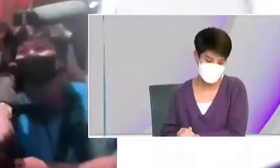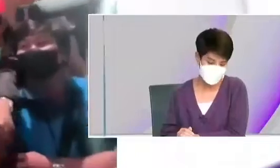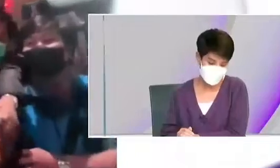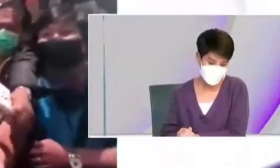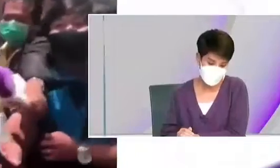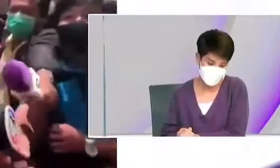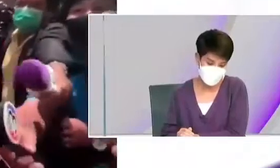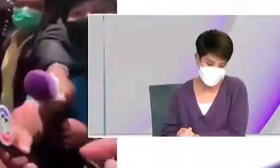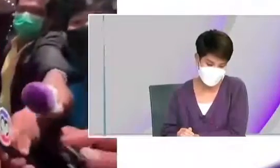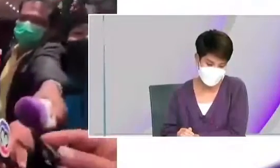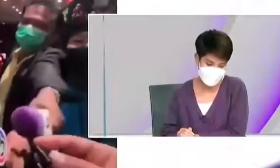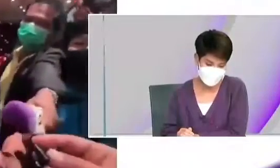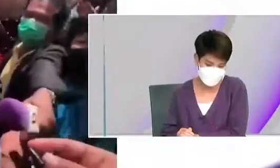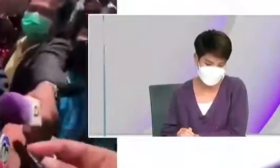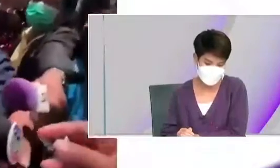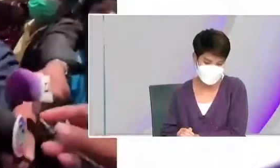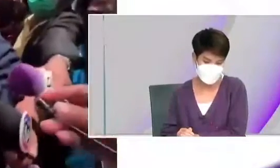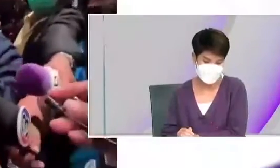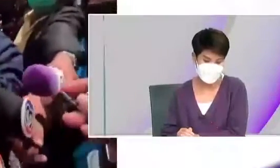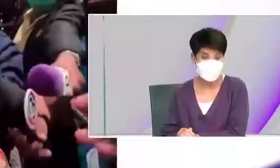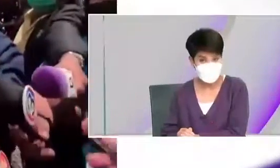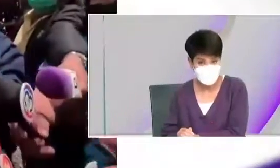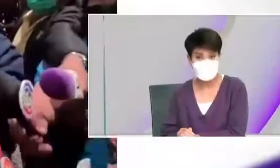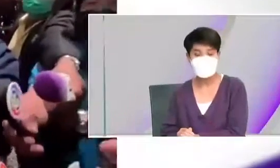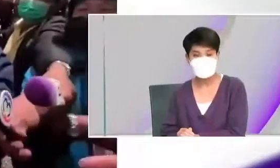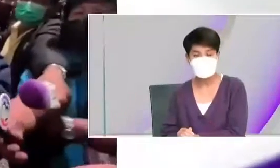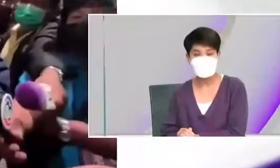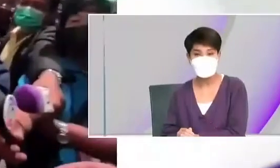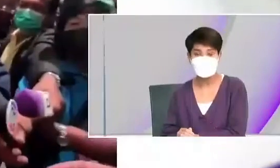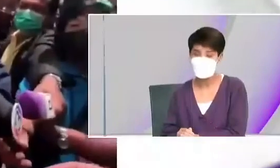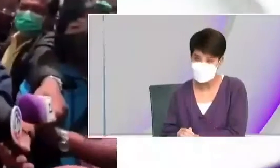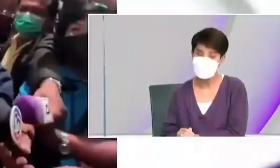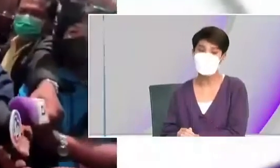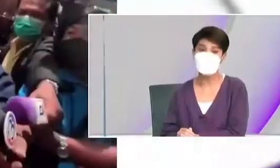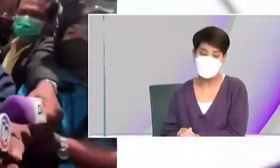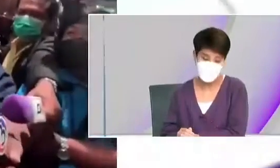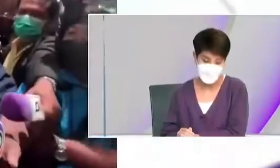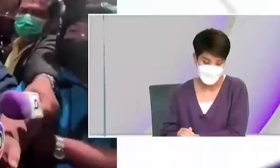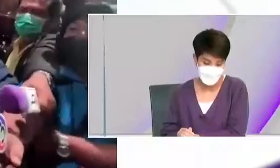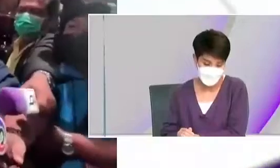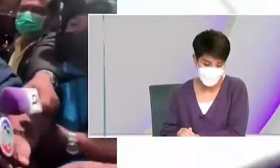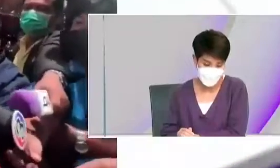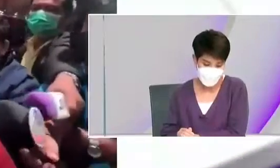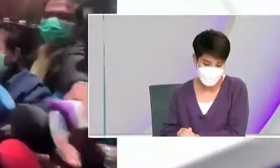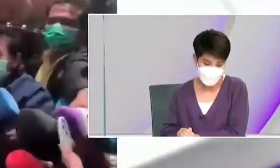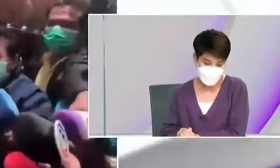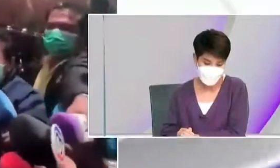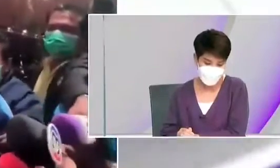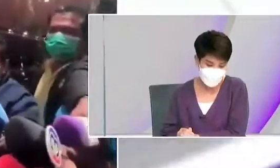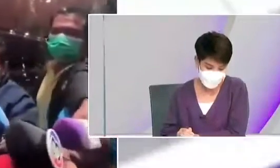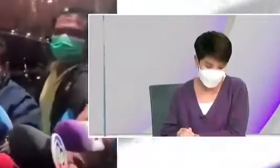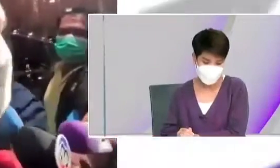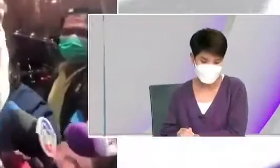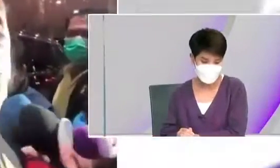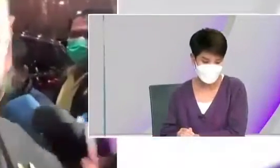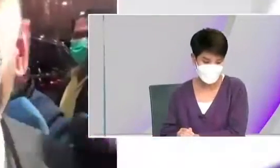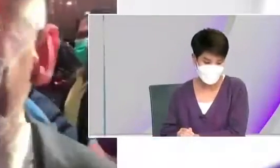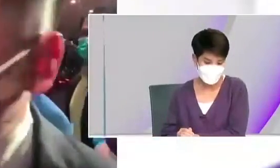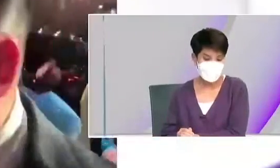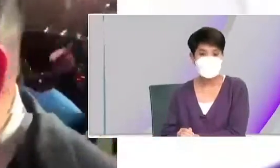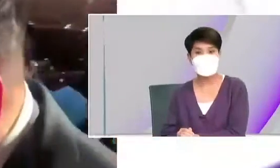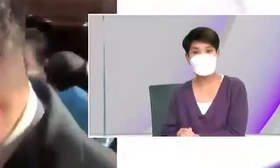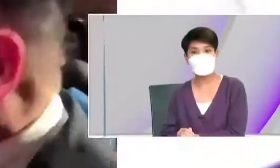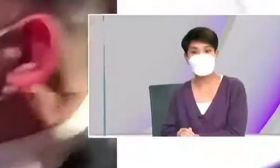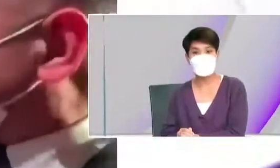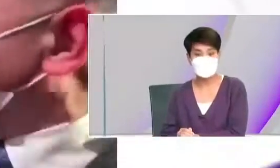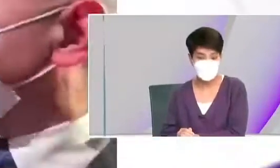นักข่าวก็เลยบอกว่าเหตุการณ์ที่เกิดขึ้นเนี่ยปะทะกันถึงขั้นถึงเนื้อถึงตัวนะคุณวราวุฒิเลยบอกว่าไม่มีอะไรบ